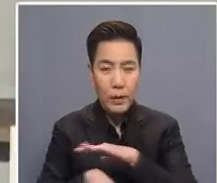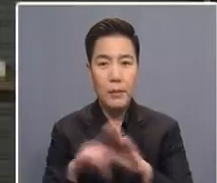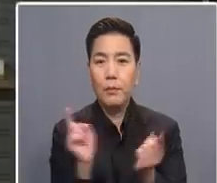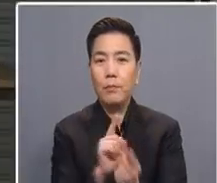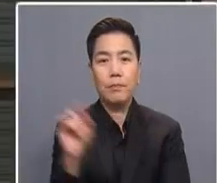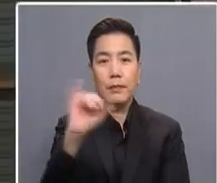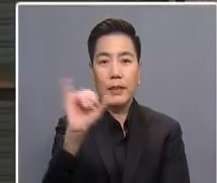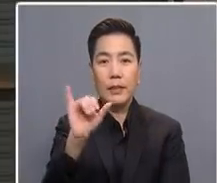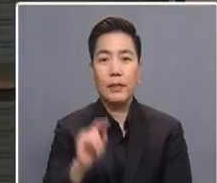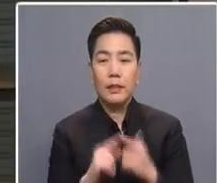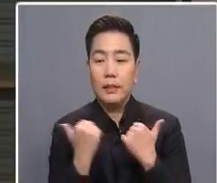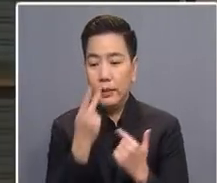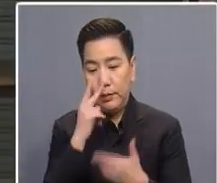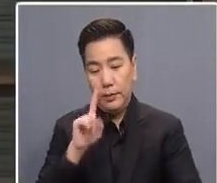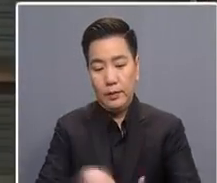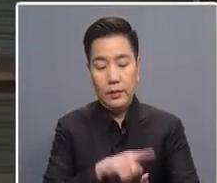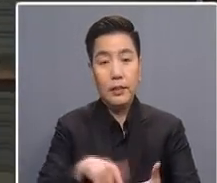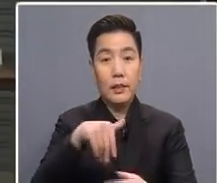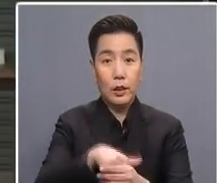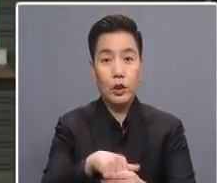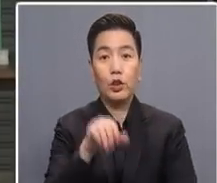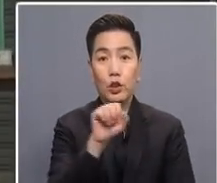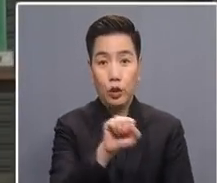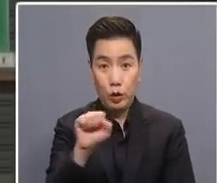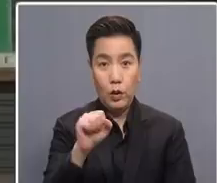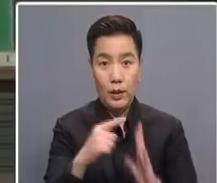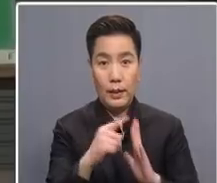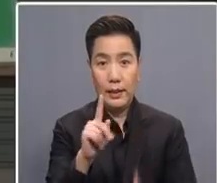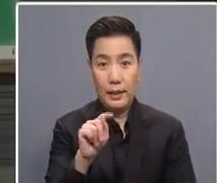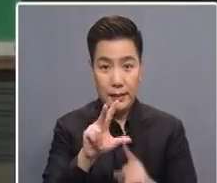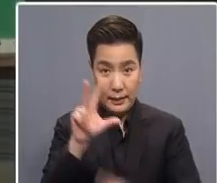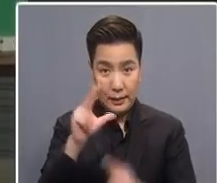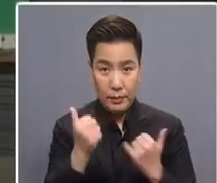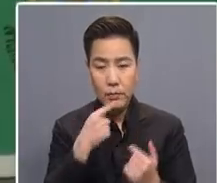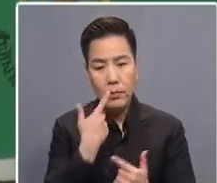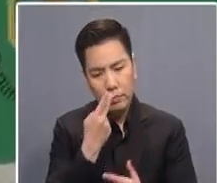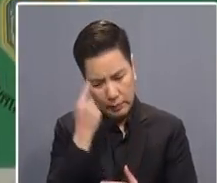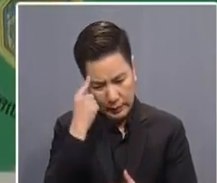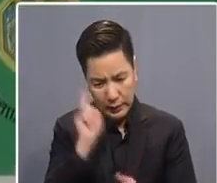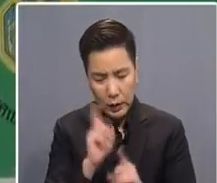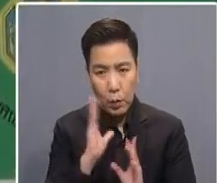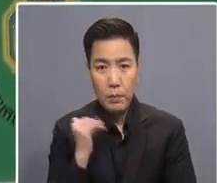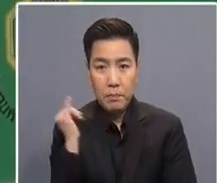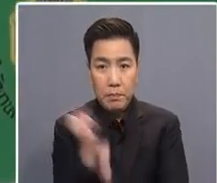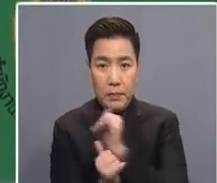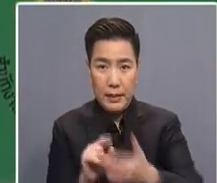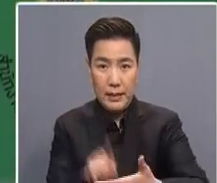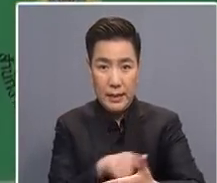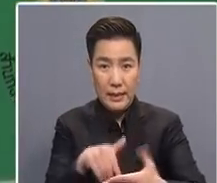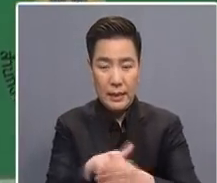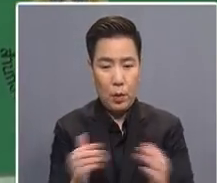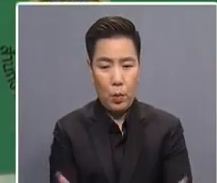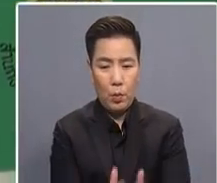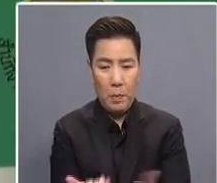ใดค่ะสำหรับการเลือกตั้งซ่อมส.ส.เขต3จังหวัดนครศรีธรรมราชในครั้งนี้นะคะมีการคาดการณ์ว่าจะมีผู้ออกมาใช้สิทธิ์มากกว่าการเลือกตั้งส.